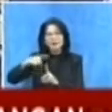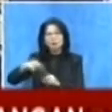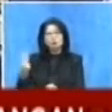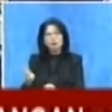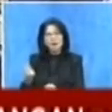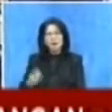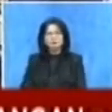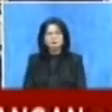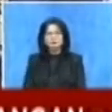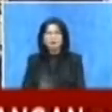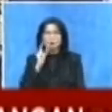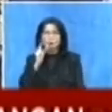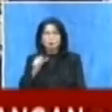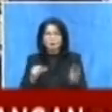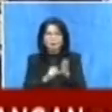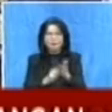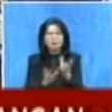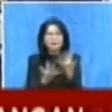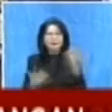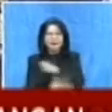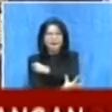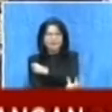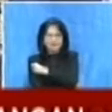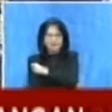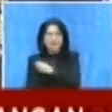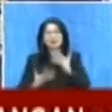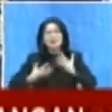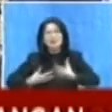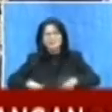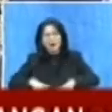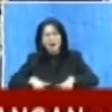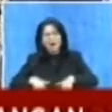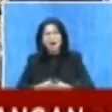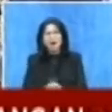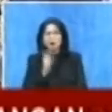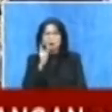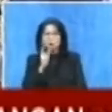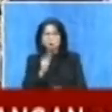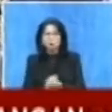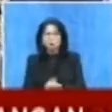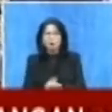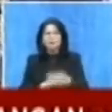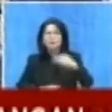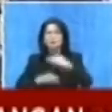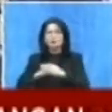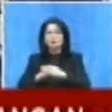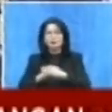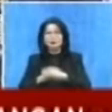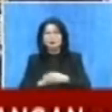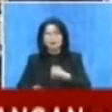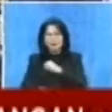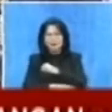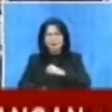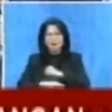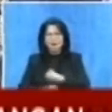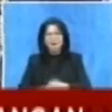Rp427,5 triliun untuk membantu masyarakat miskin dan rentan memenuhi kebutuhan dasarnya, dan dalam jangka panjang